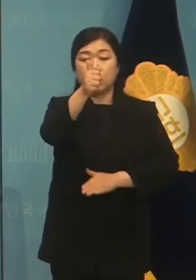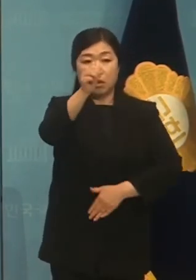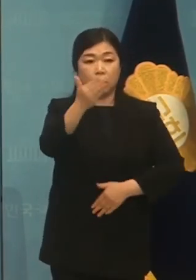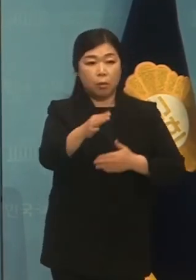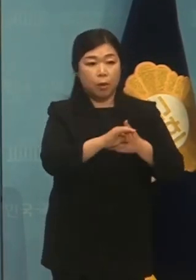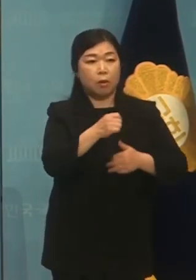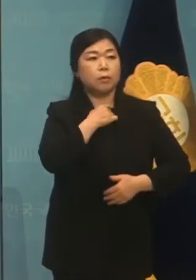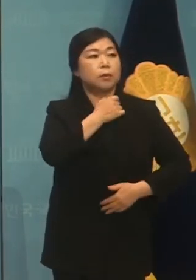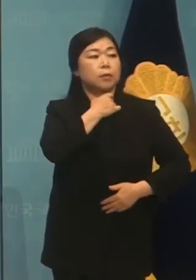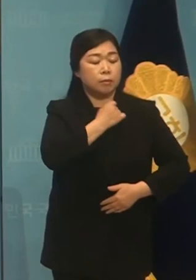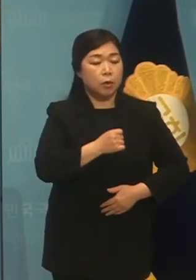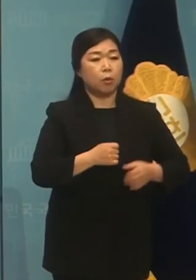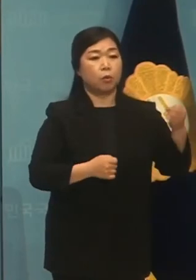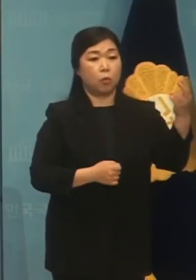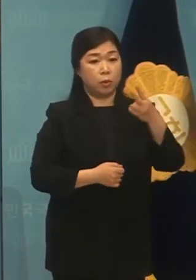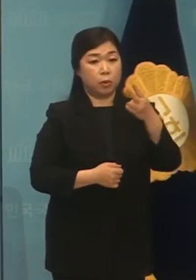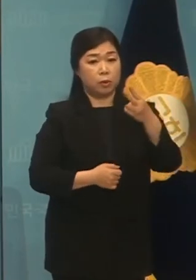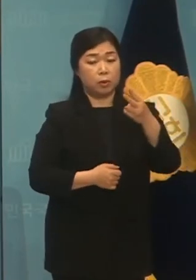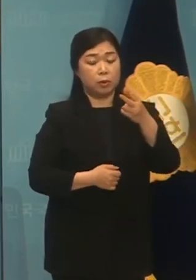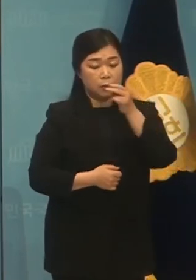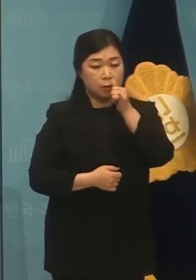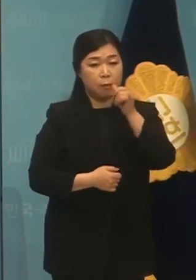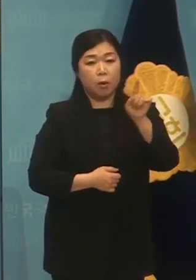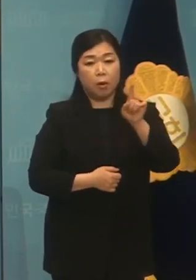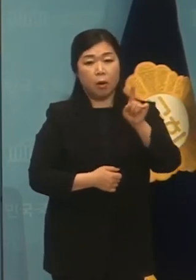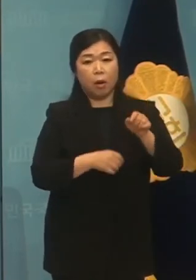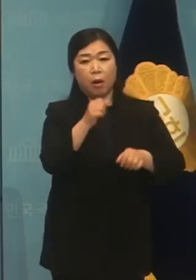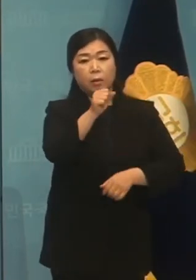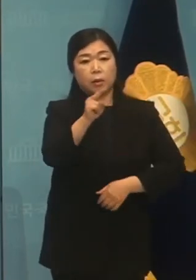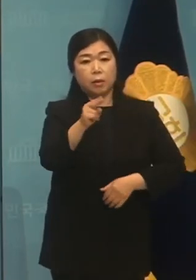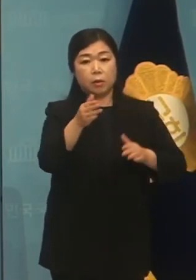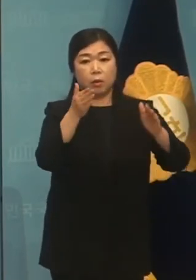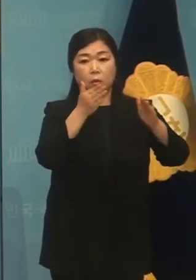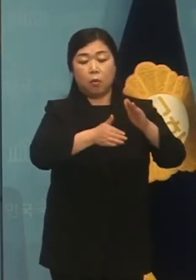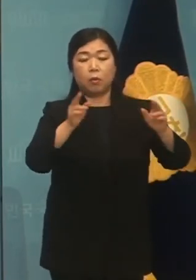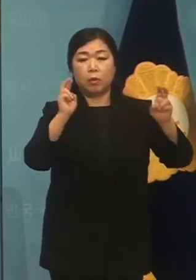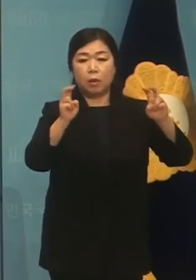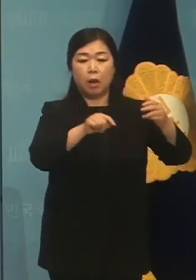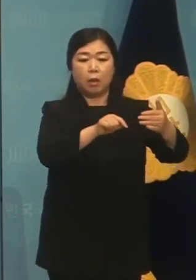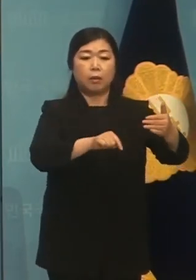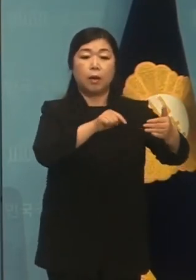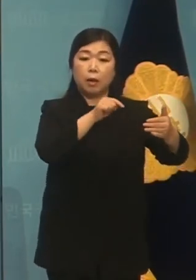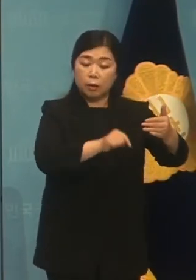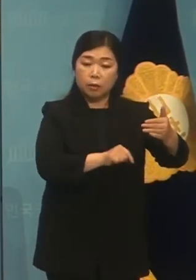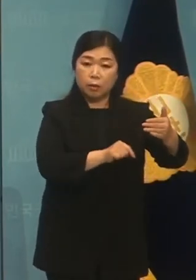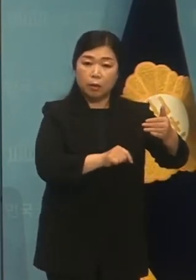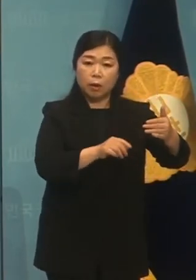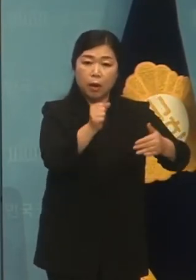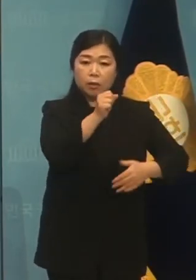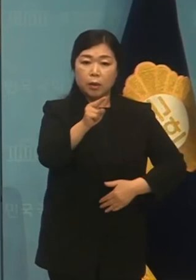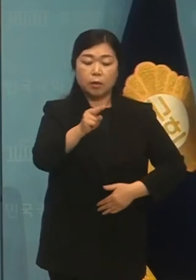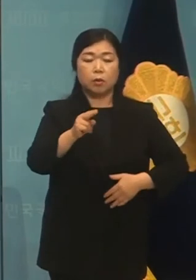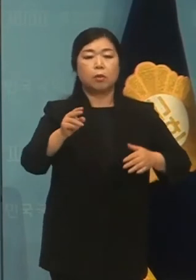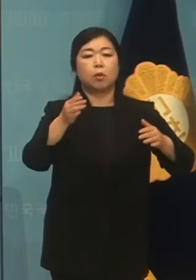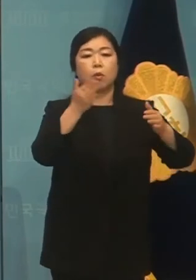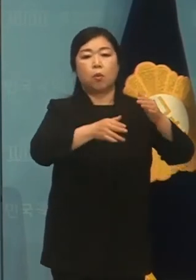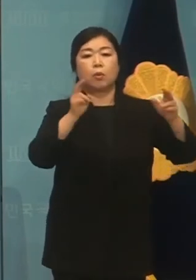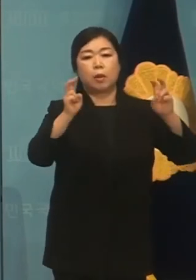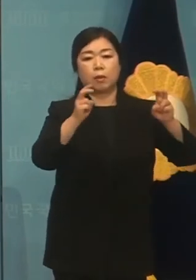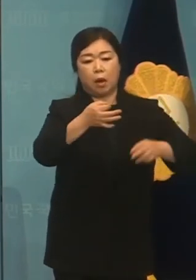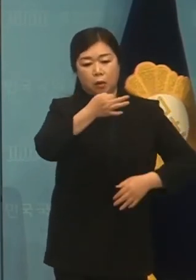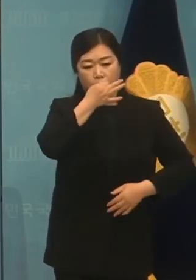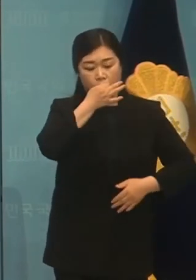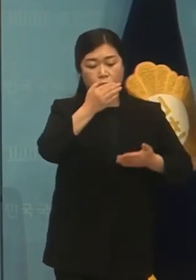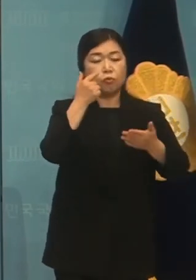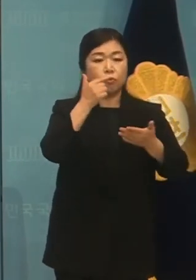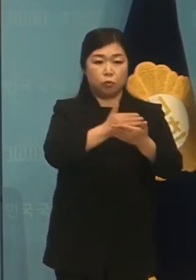되면 하고 싶은 게 또 하나가 있습니다. SH공사의 내부의 SH공사의 독점도